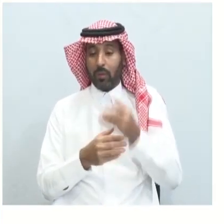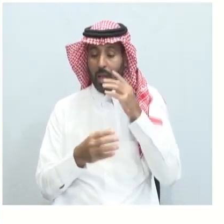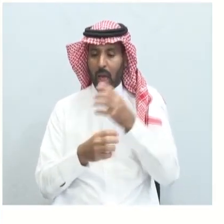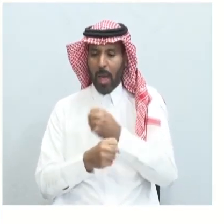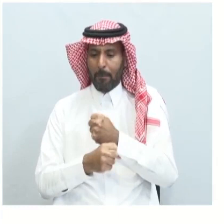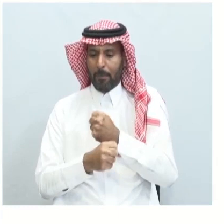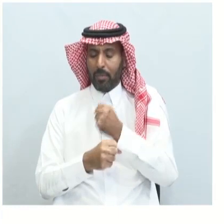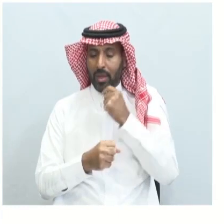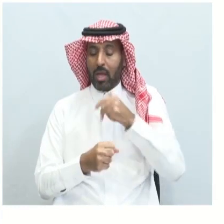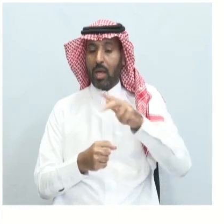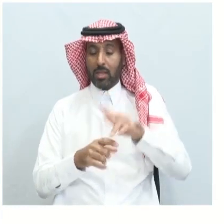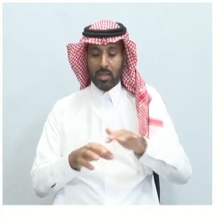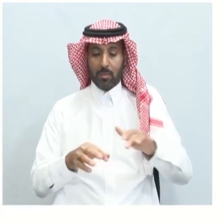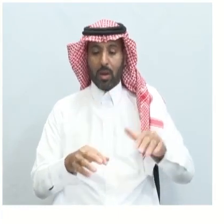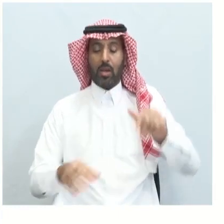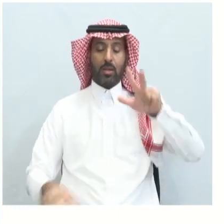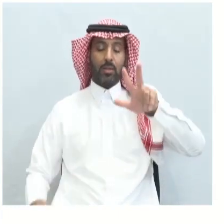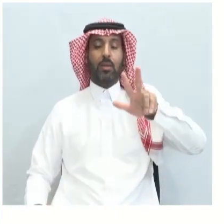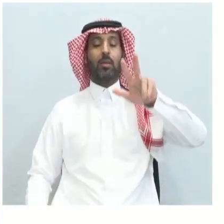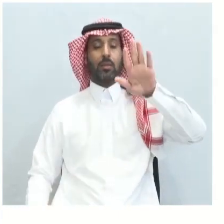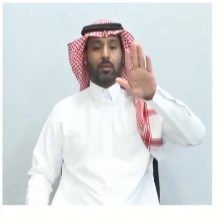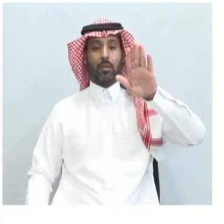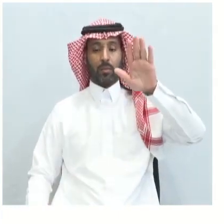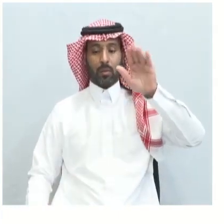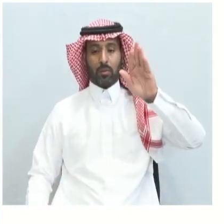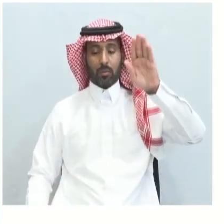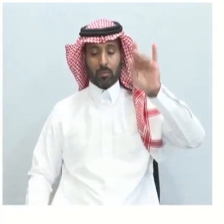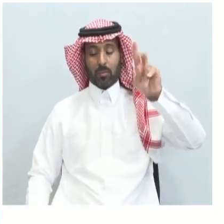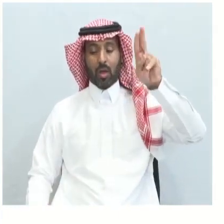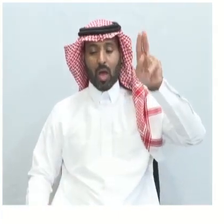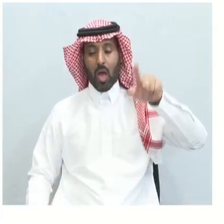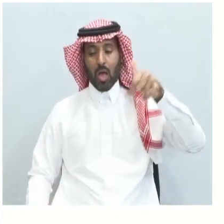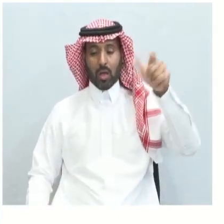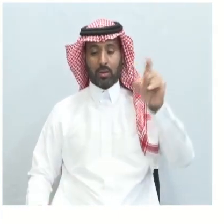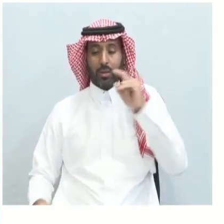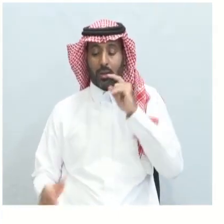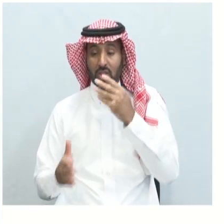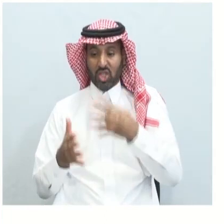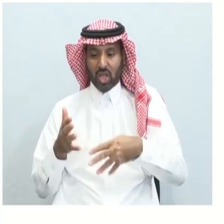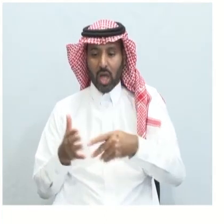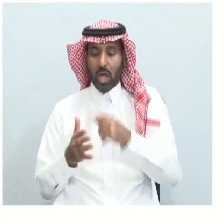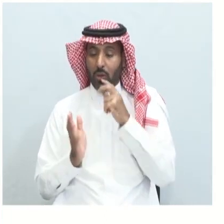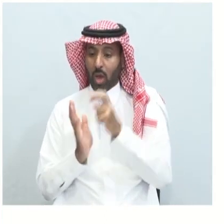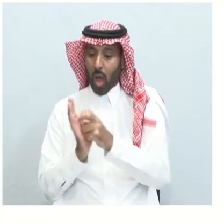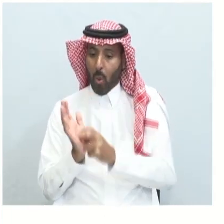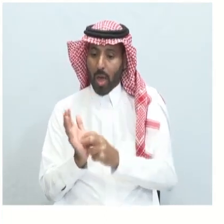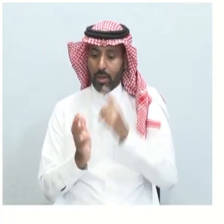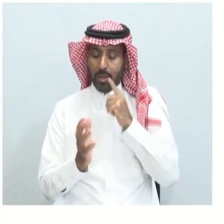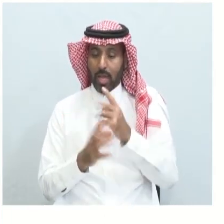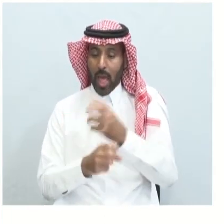السبراني اتممنا في هذه الوحده الدرس الاول بعنوان تشريعات وقوانين الامن السبراني